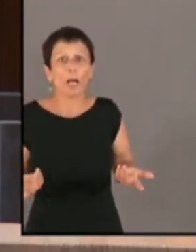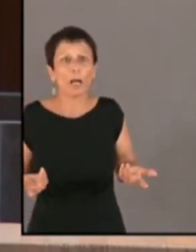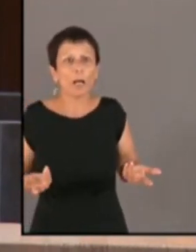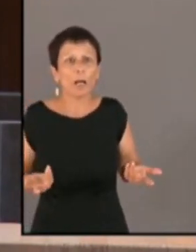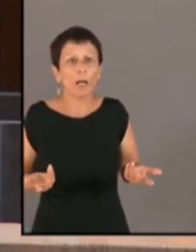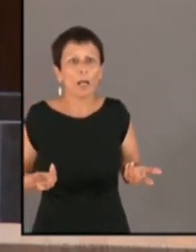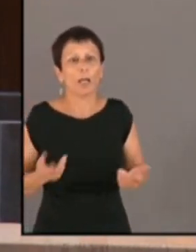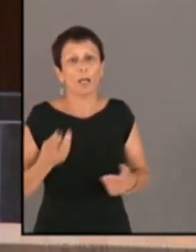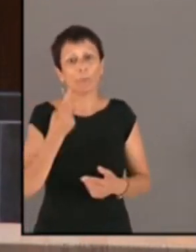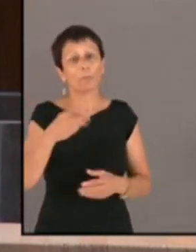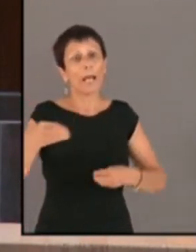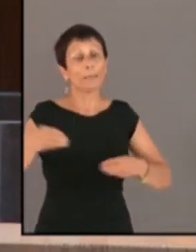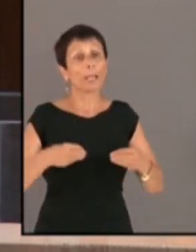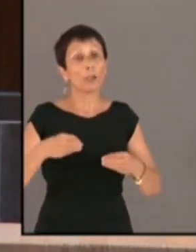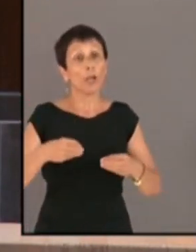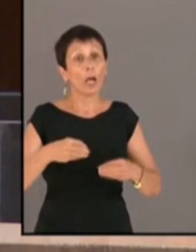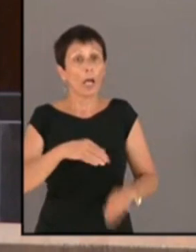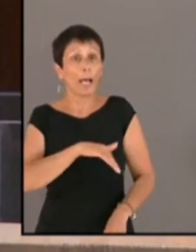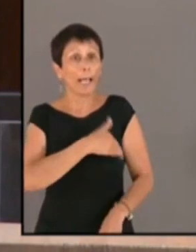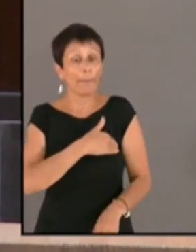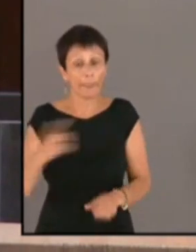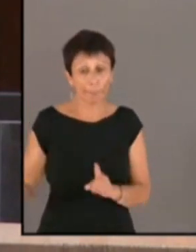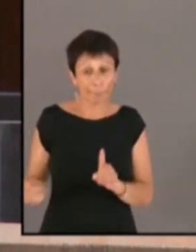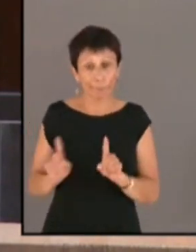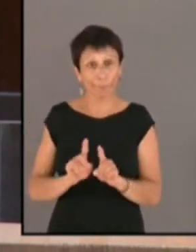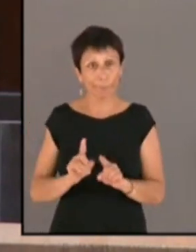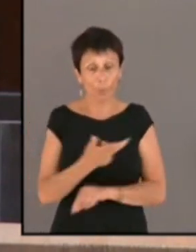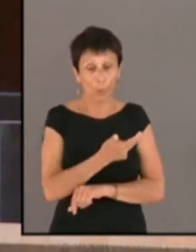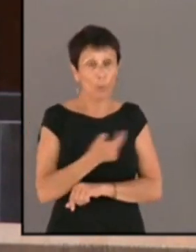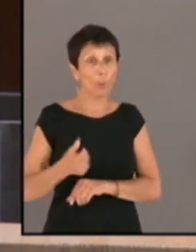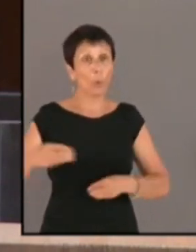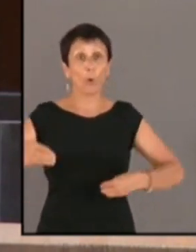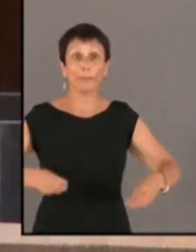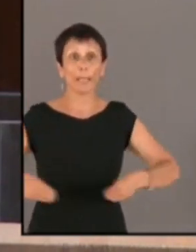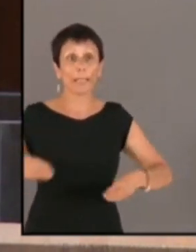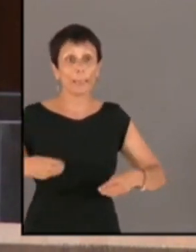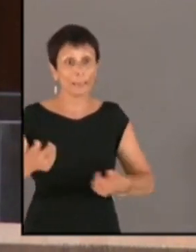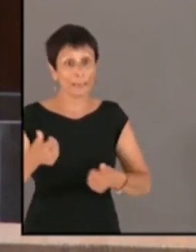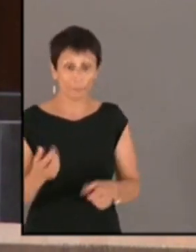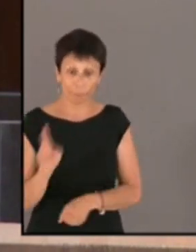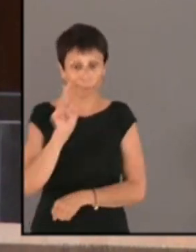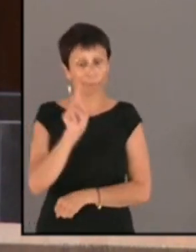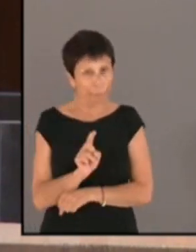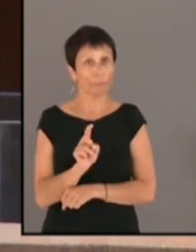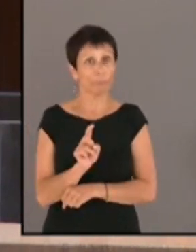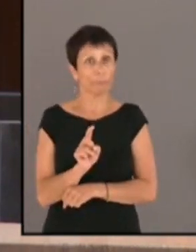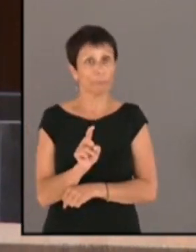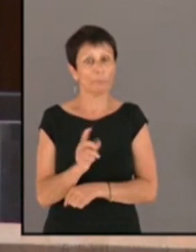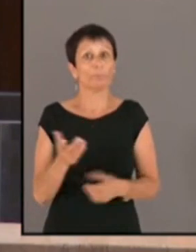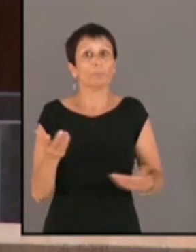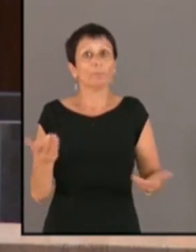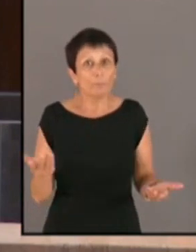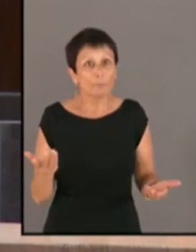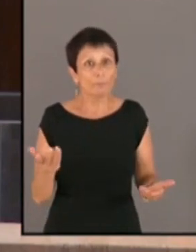Votre directeur de cabinet se serait installé au bureau de la directrice du service. Vous